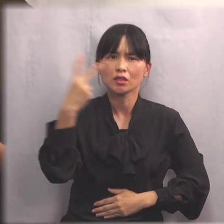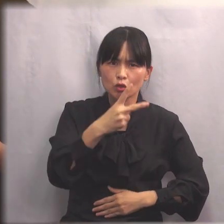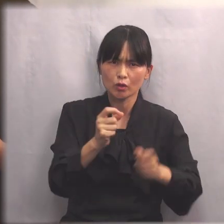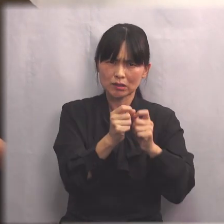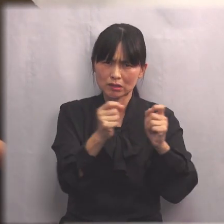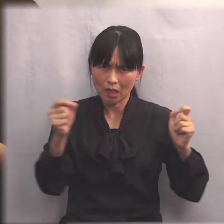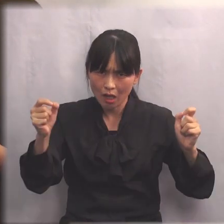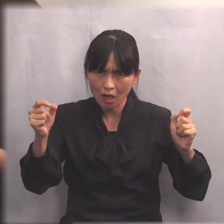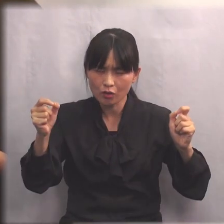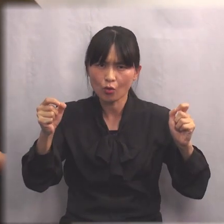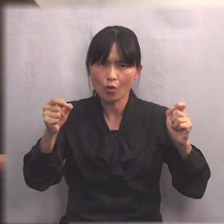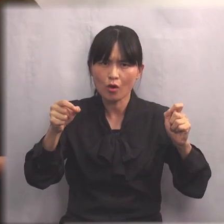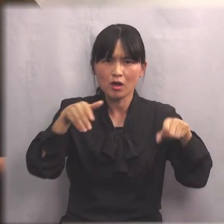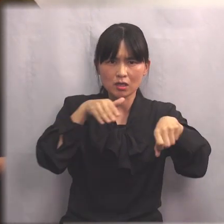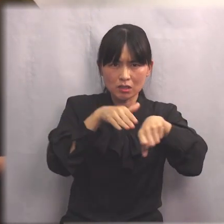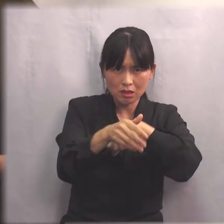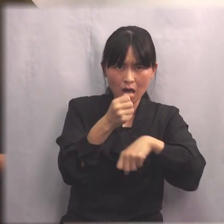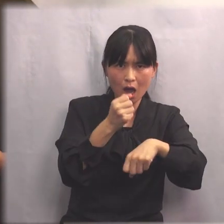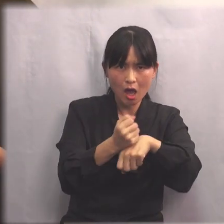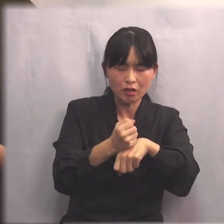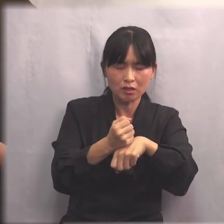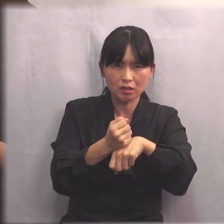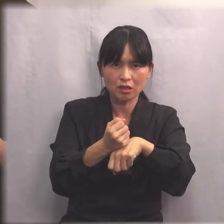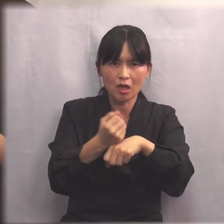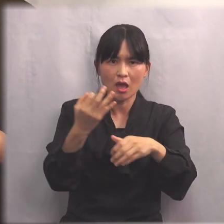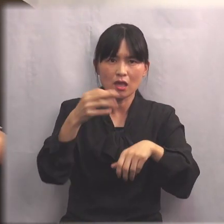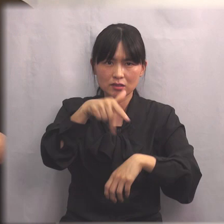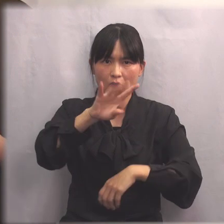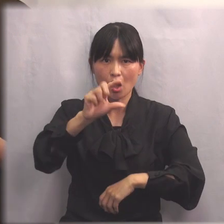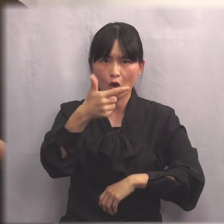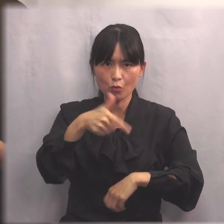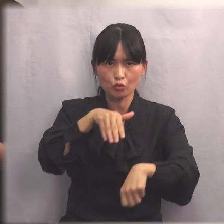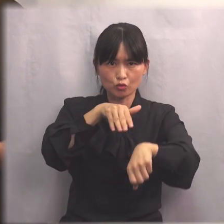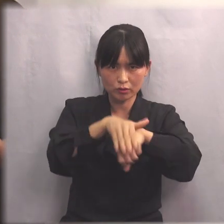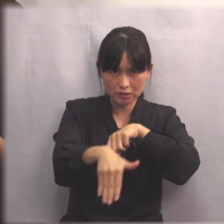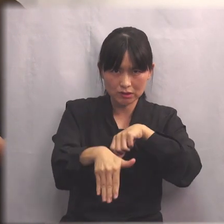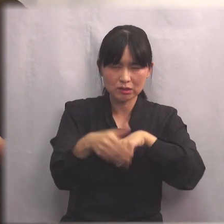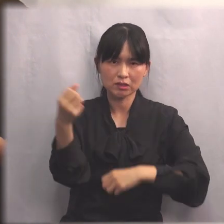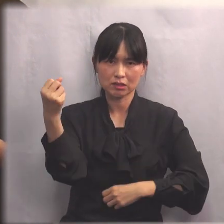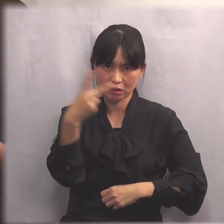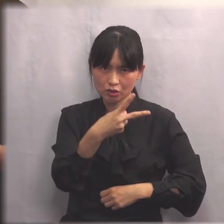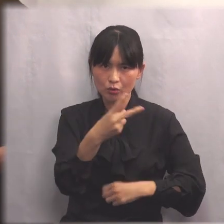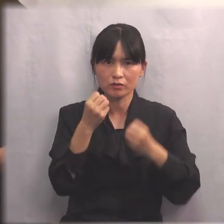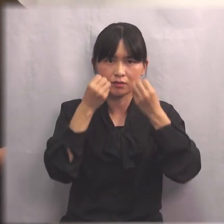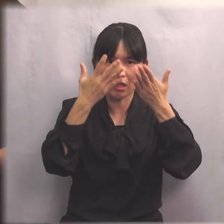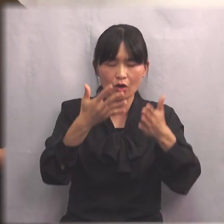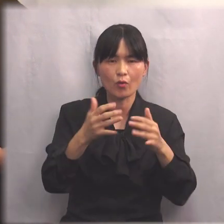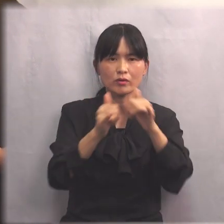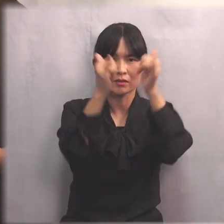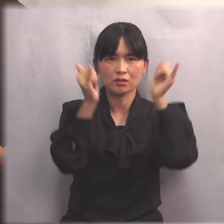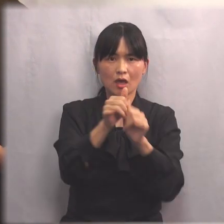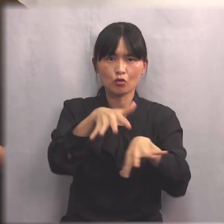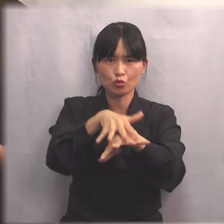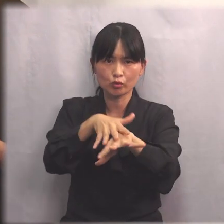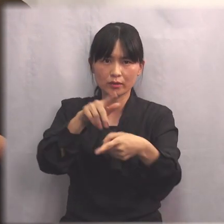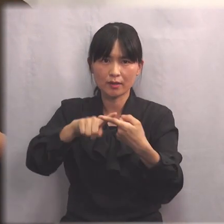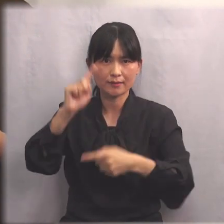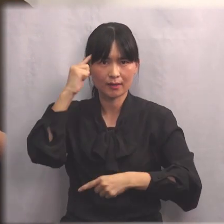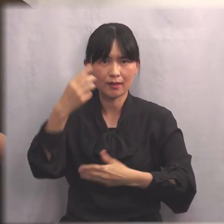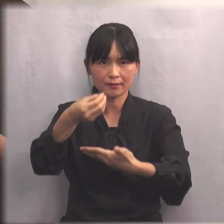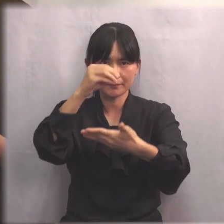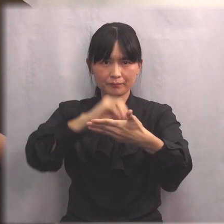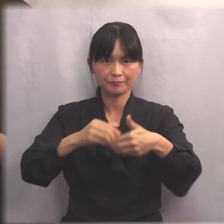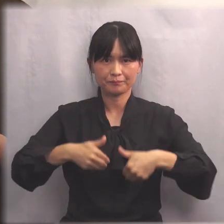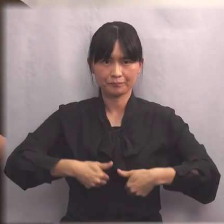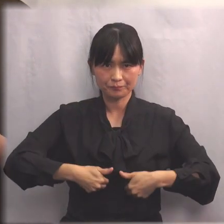이를 영속화하는 자본주의의 모순에 대한 심각한 문제의식, 그리고 이를 넘어설 새로운 사회 구조에 대한